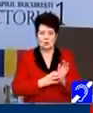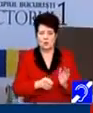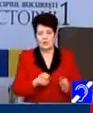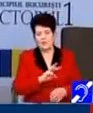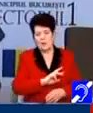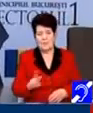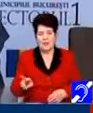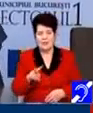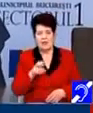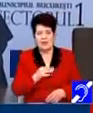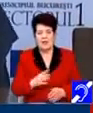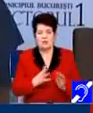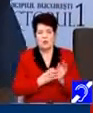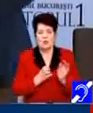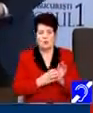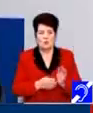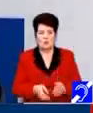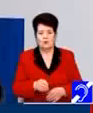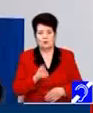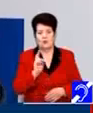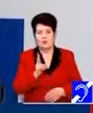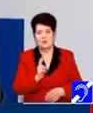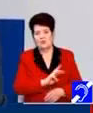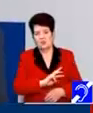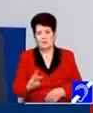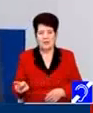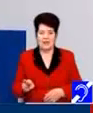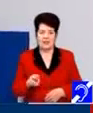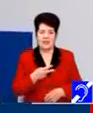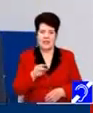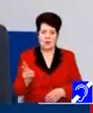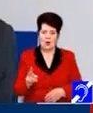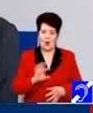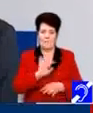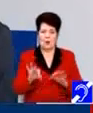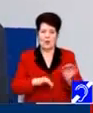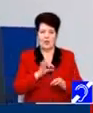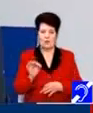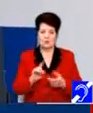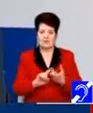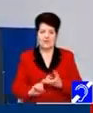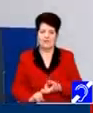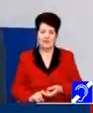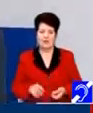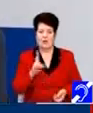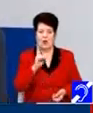18.970.000 de lei, adică 920.000 de euro. Proiectul se referă